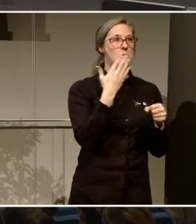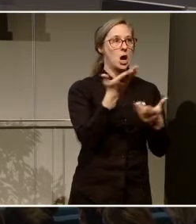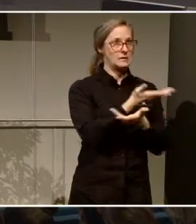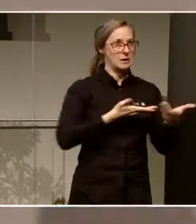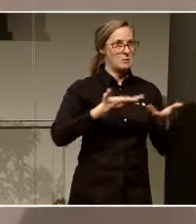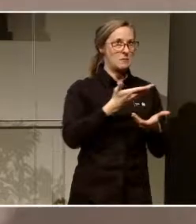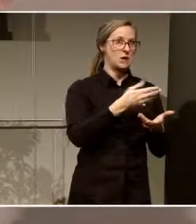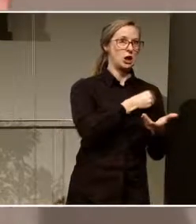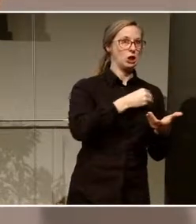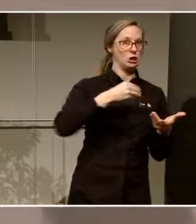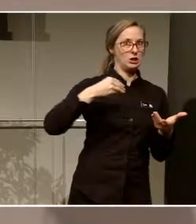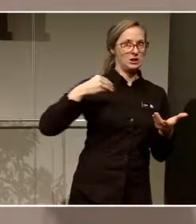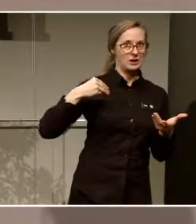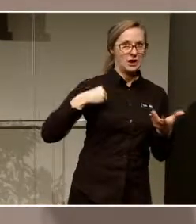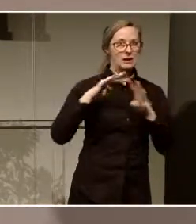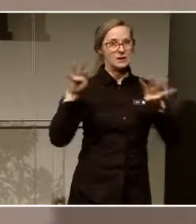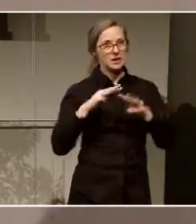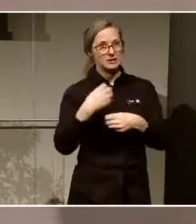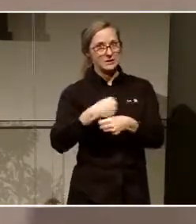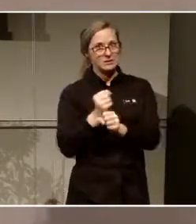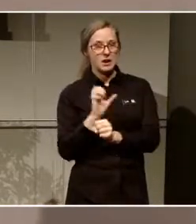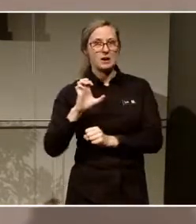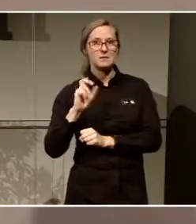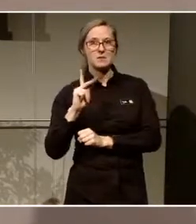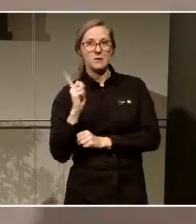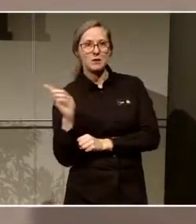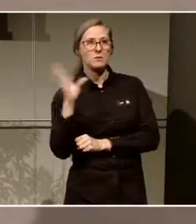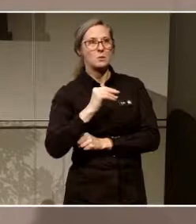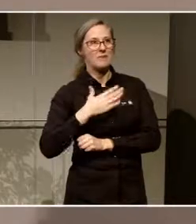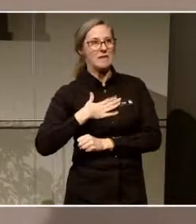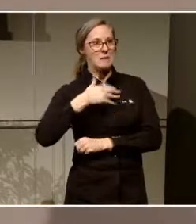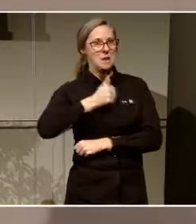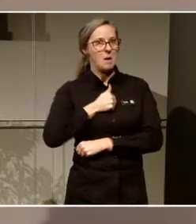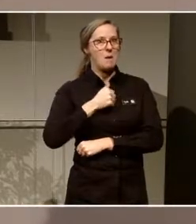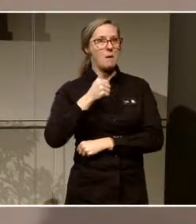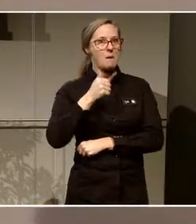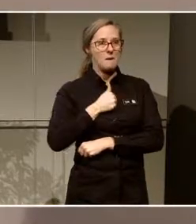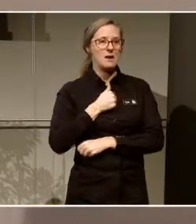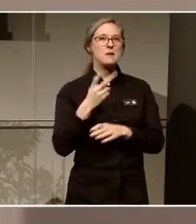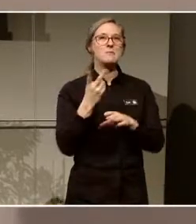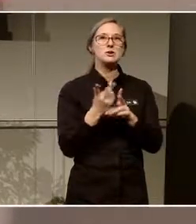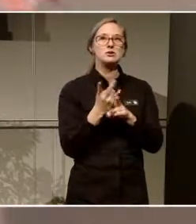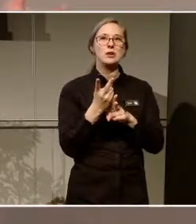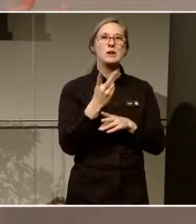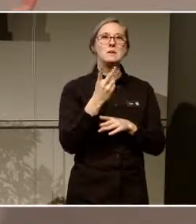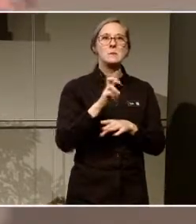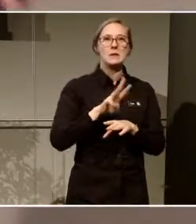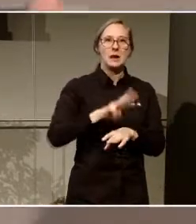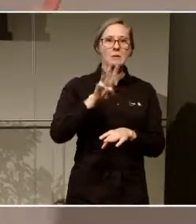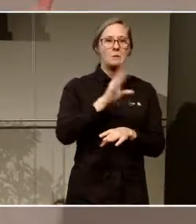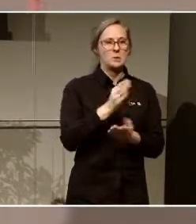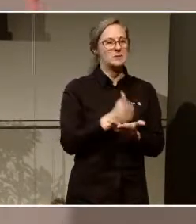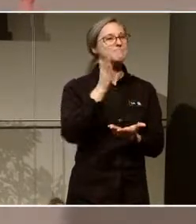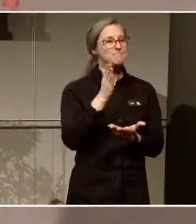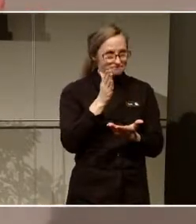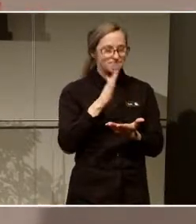många myndigheter, Internetstiftelsen, SKL, då ville vi inte släppa det efter kampanjen. Så 2013 så bestämde vi oss för att ja, men då får